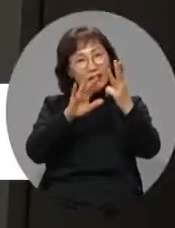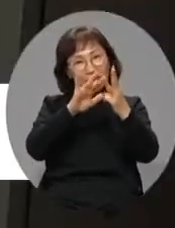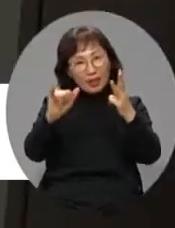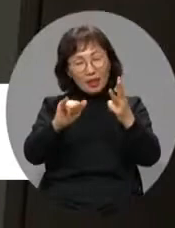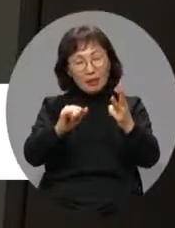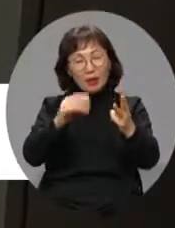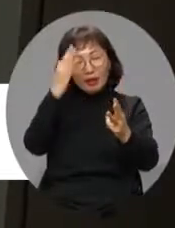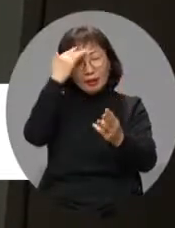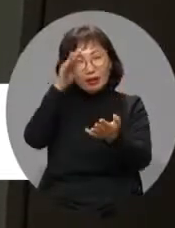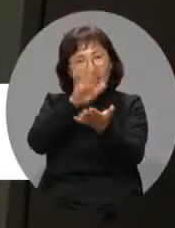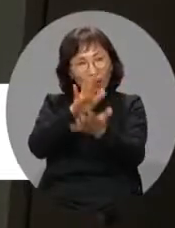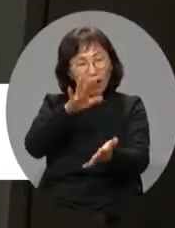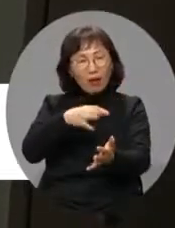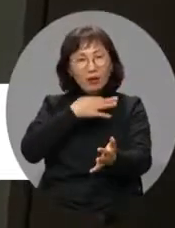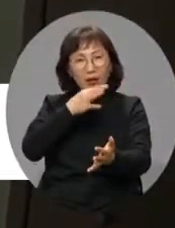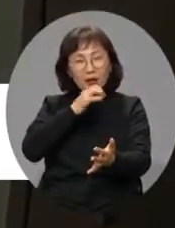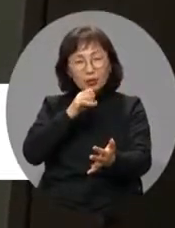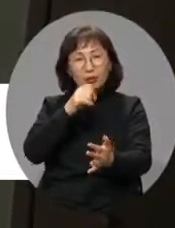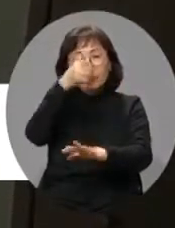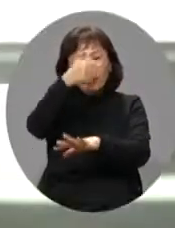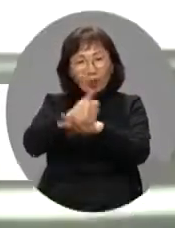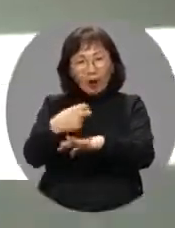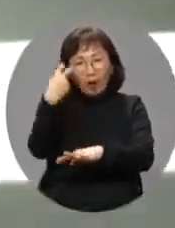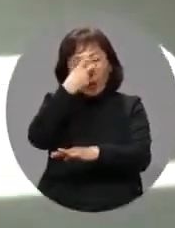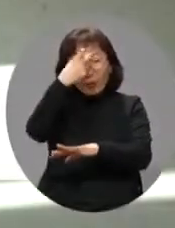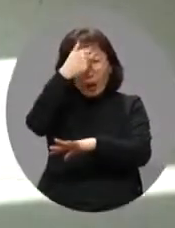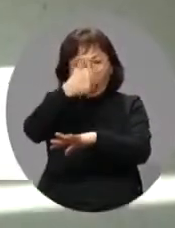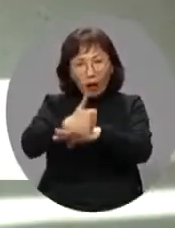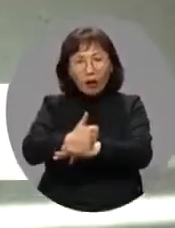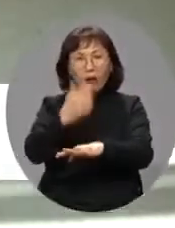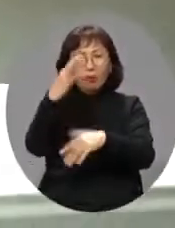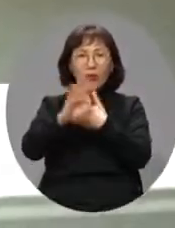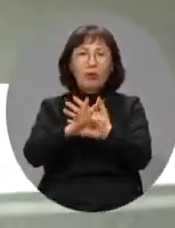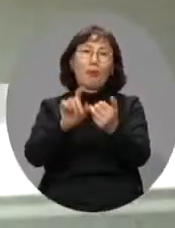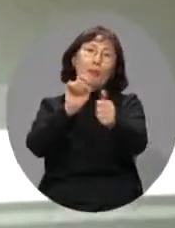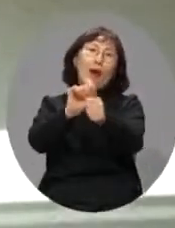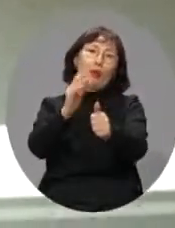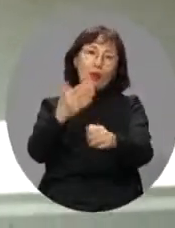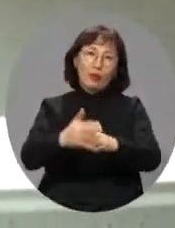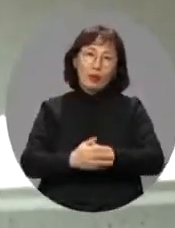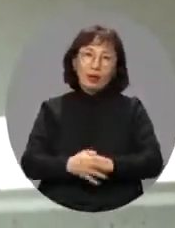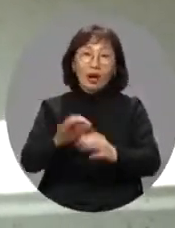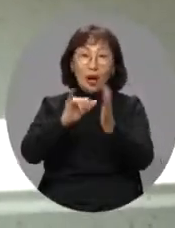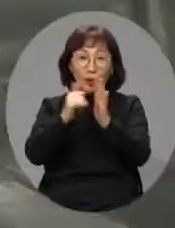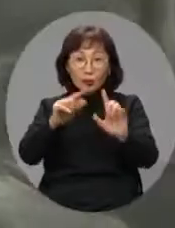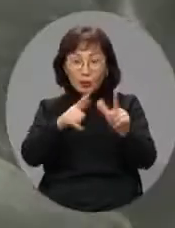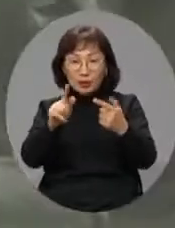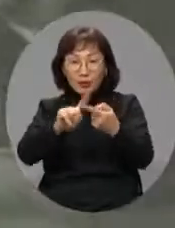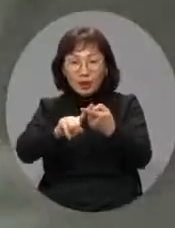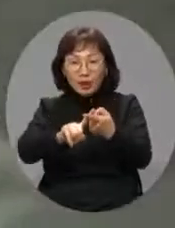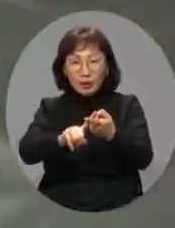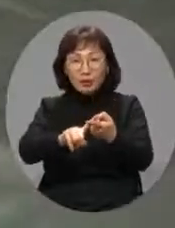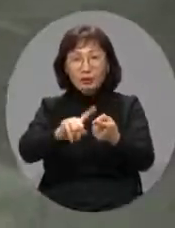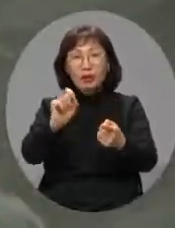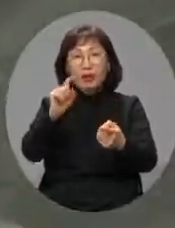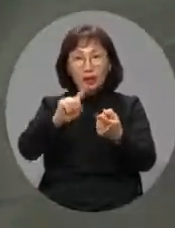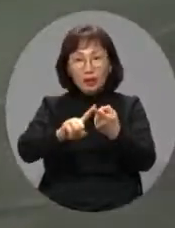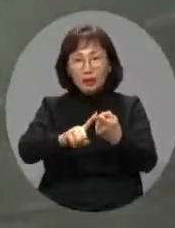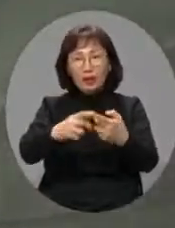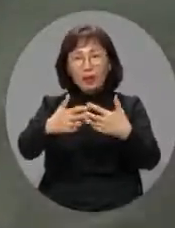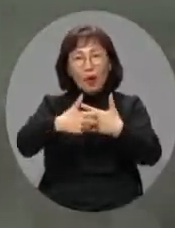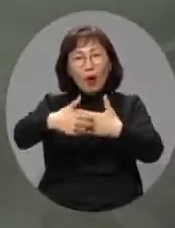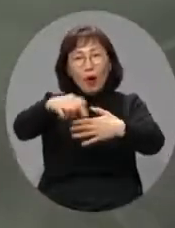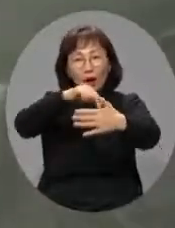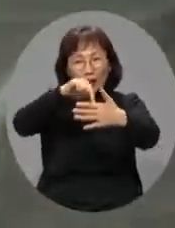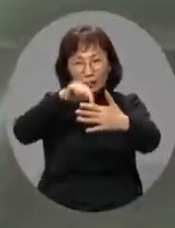발열이나 기침 등을 호소해 검사한 결과 양성 판정을 받은 겁니다. 가족들은 음성이 나와 이들은 의료원